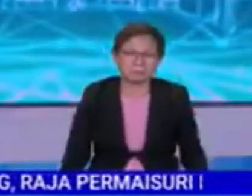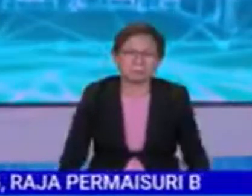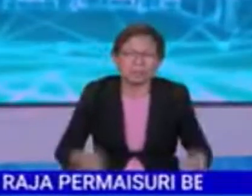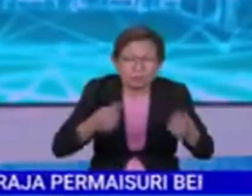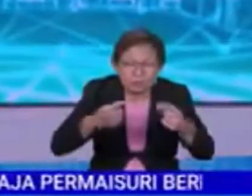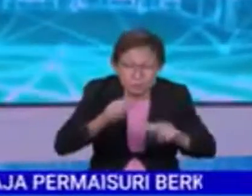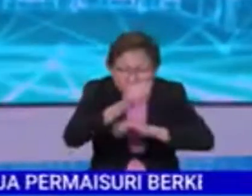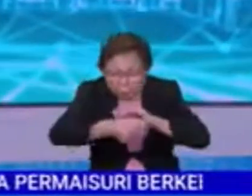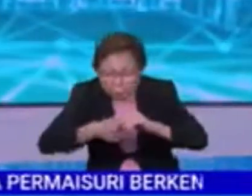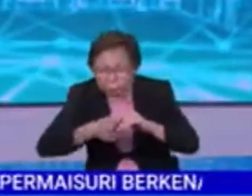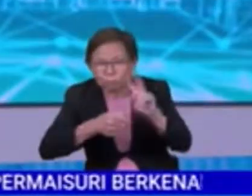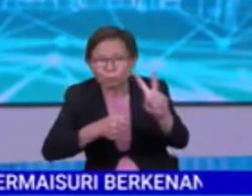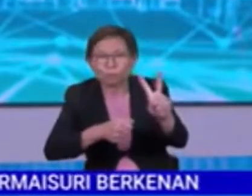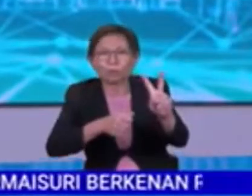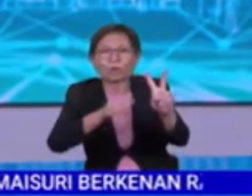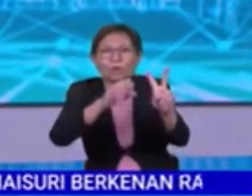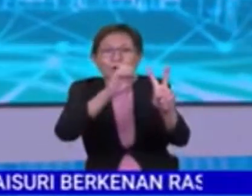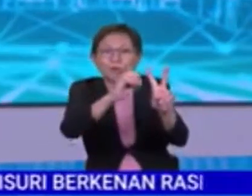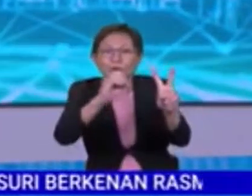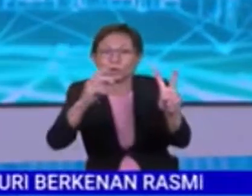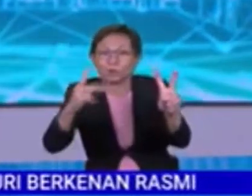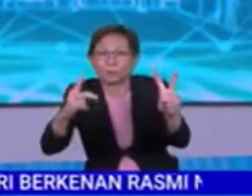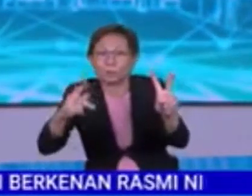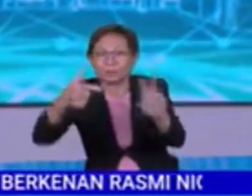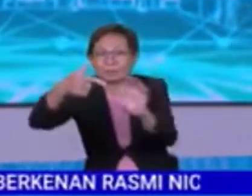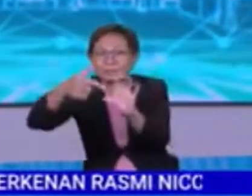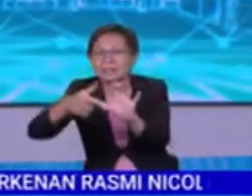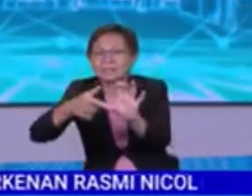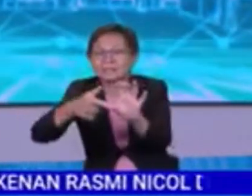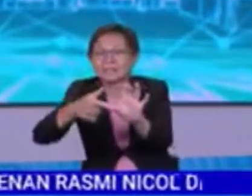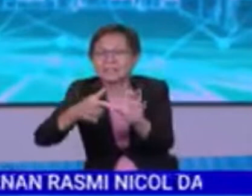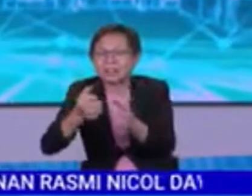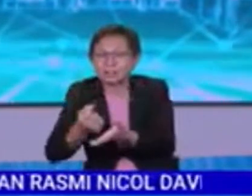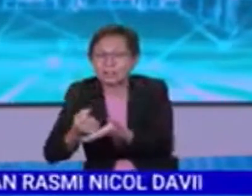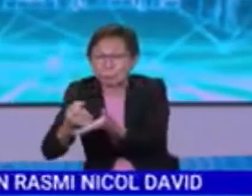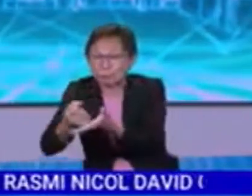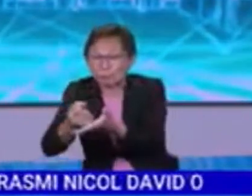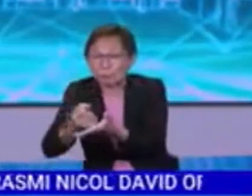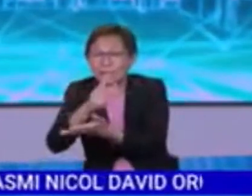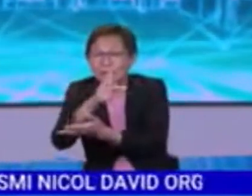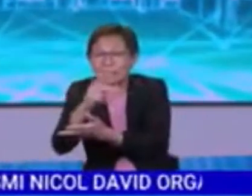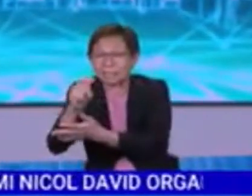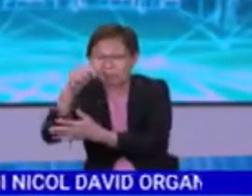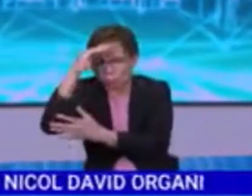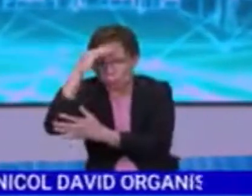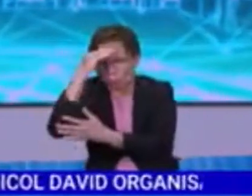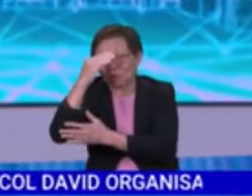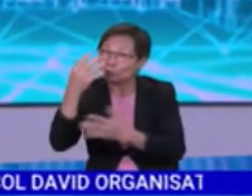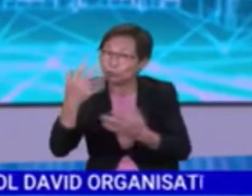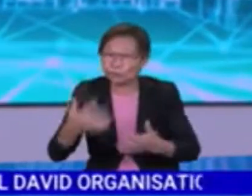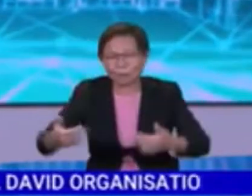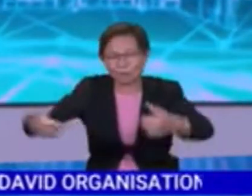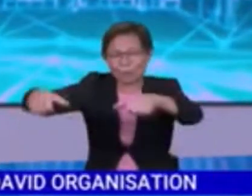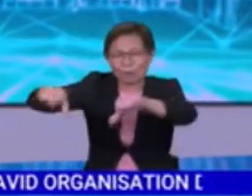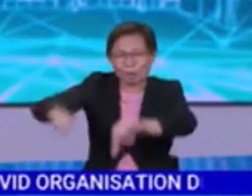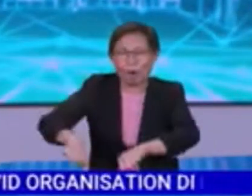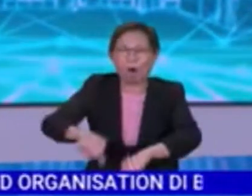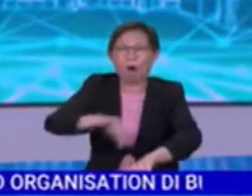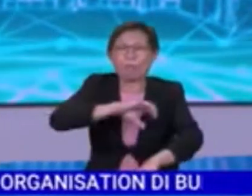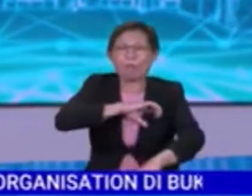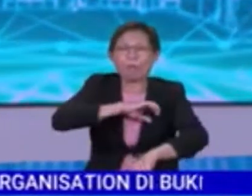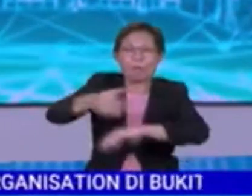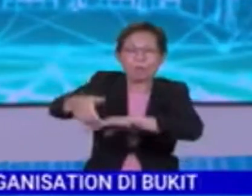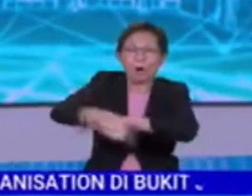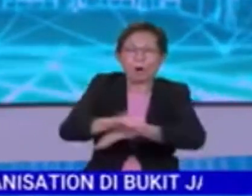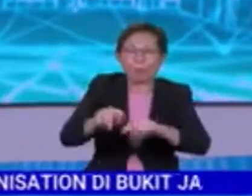Cubaan selundup 200,000 liter diesel bersubsidi di Kota Tinggi Johor berjaya digagalkan pasukan polis Marin